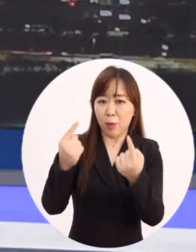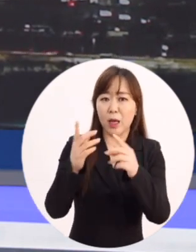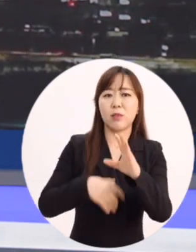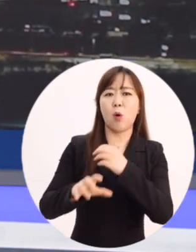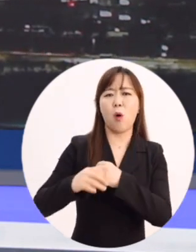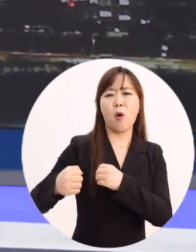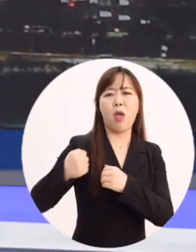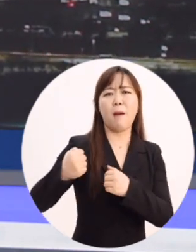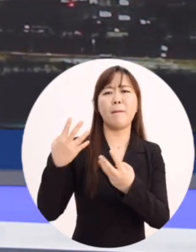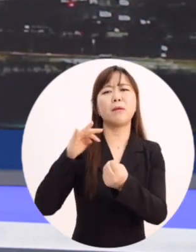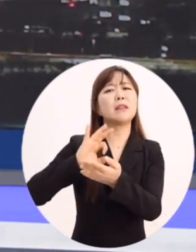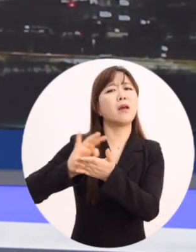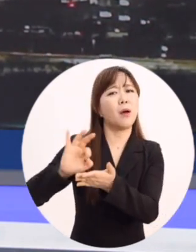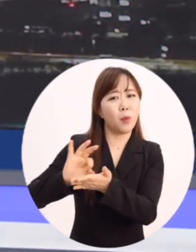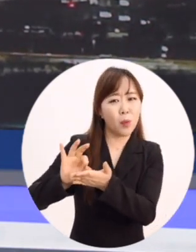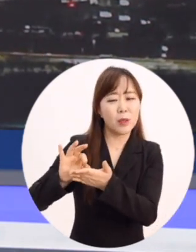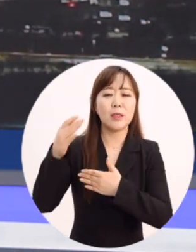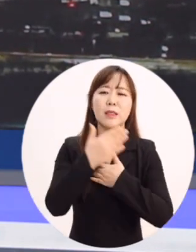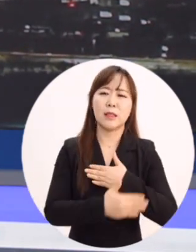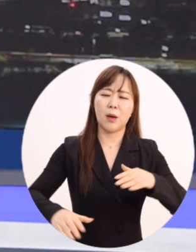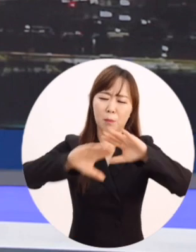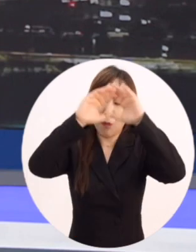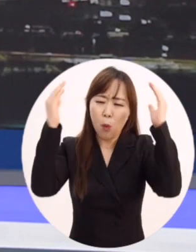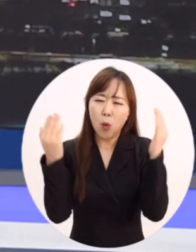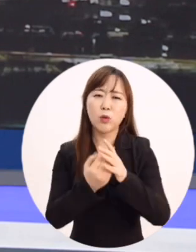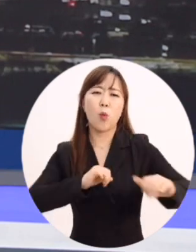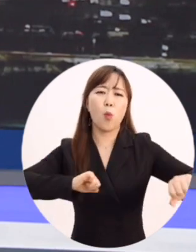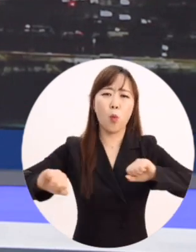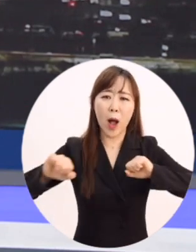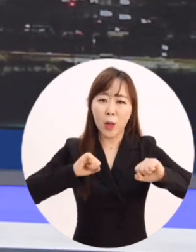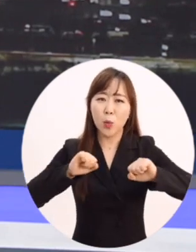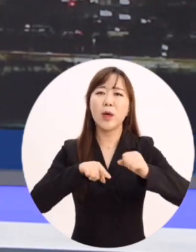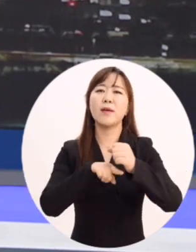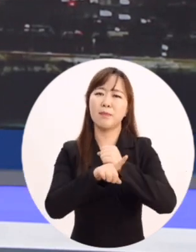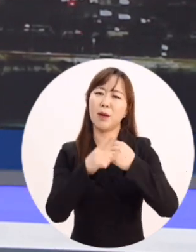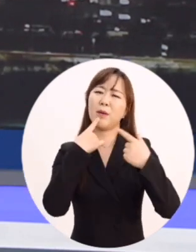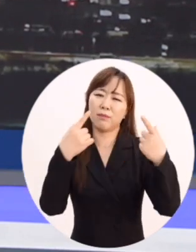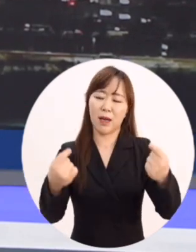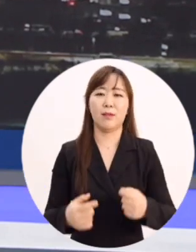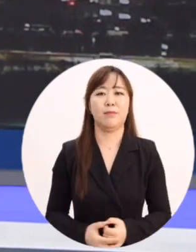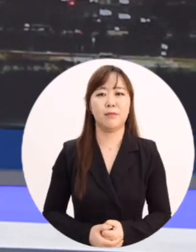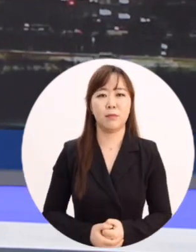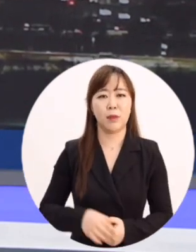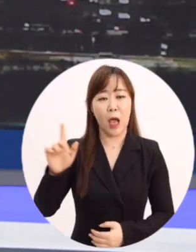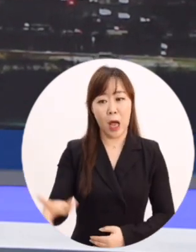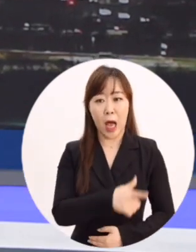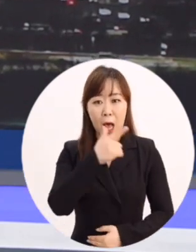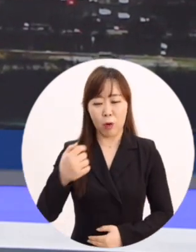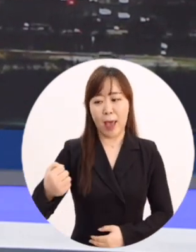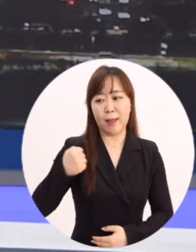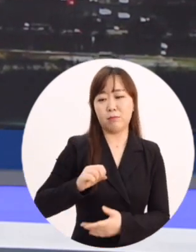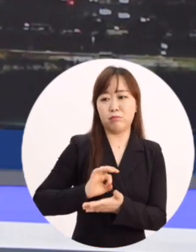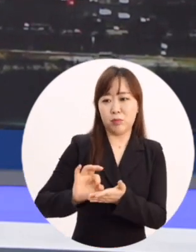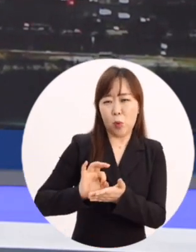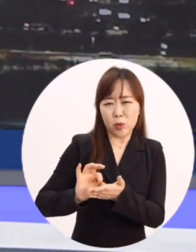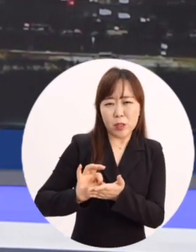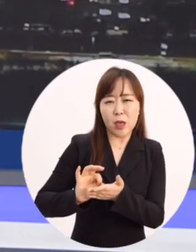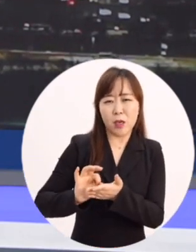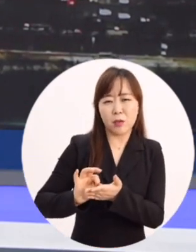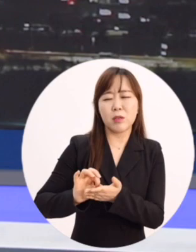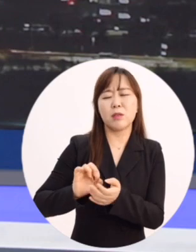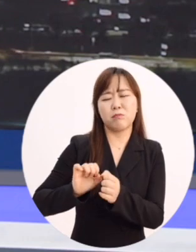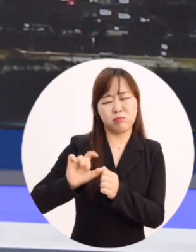더 많은 에너지를 사용하는 신체의 모든 움직임을 의미하는데요. 하루 에너지 소비의 큰